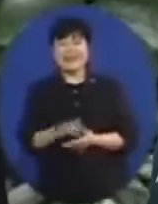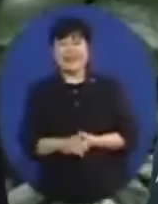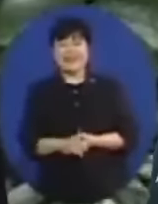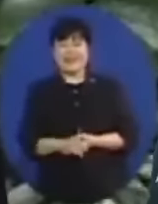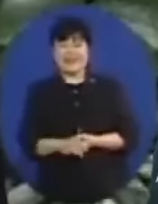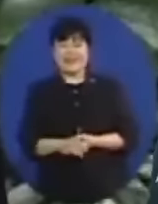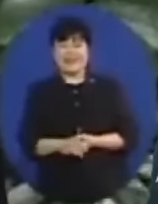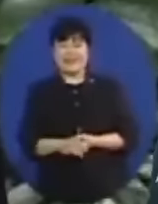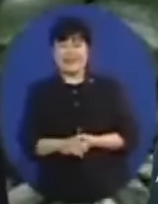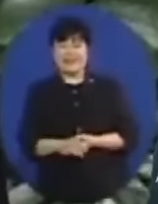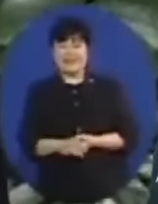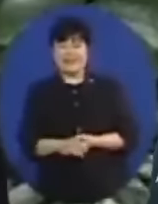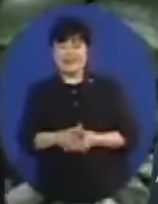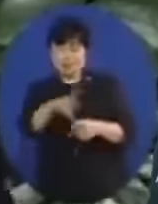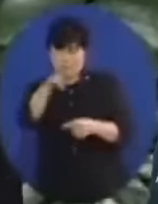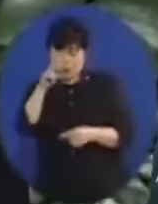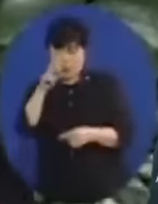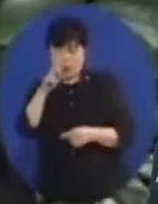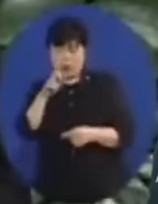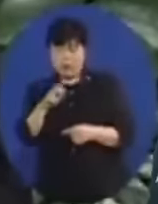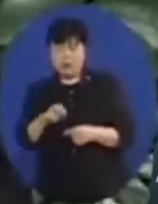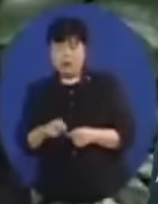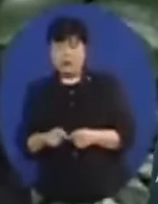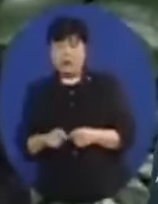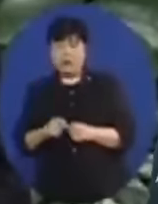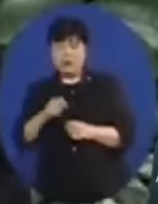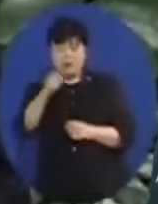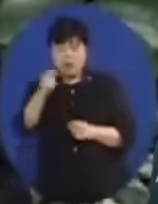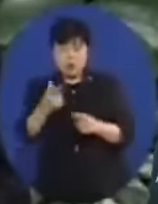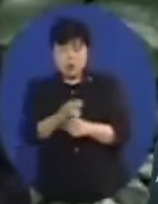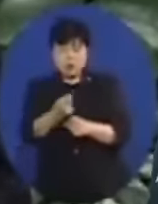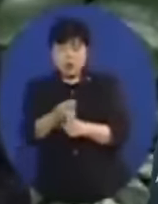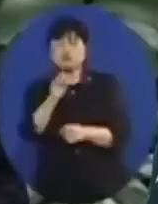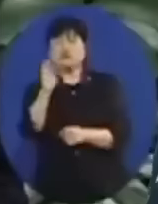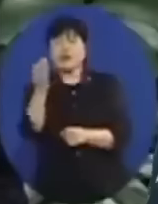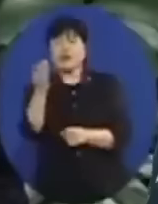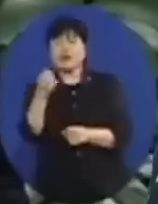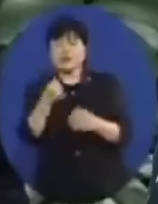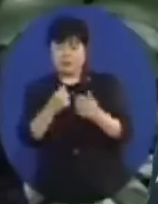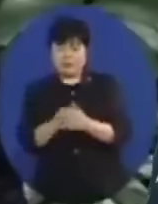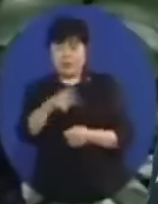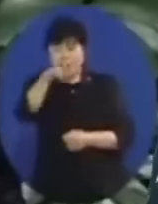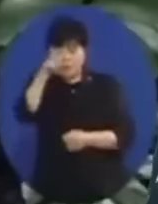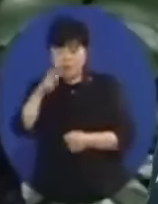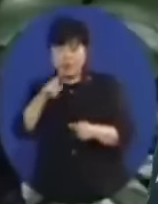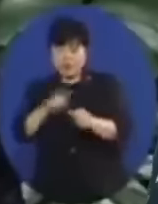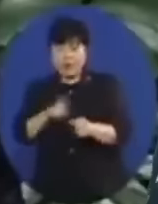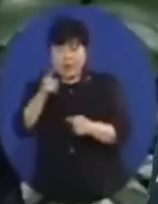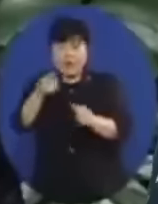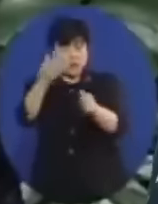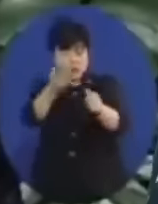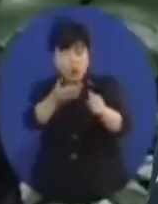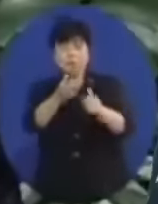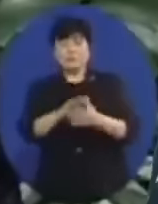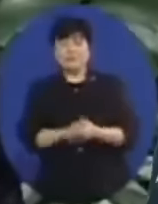그렇게 나가면은 영영 대결되고 말아요. 미운 놈에게 떡 하나 더 준다고